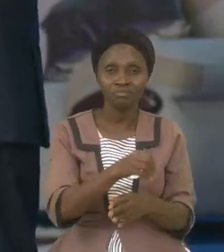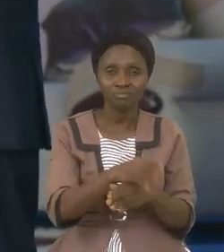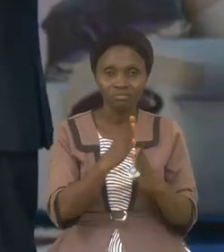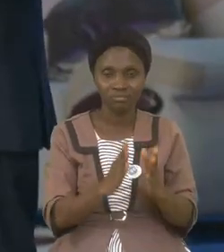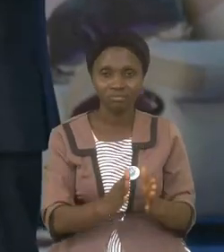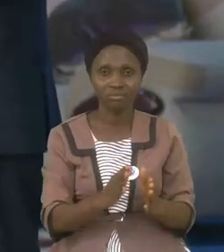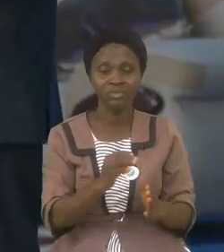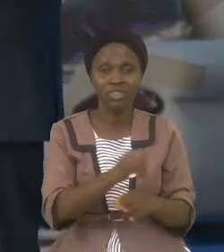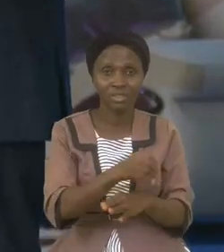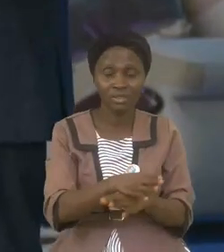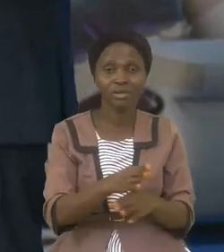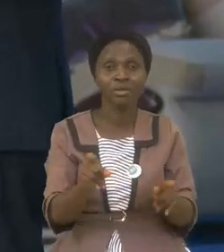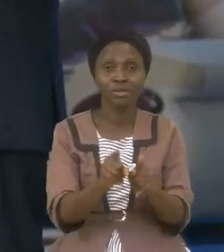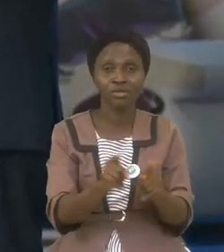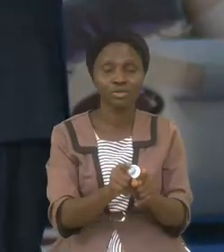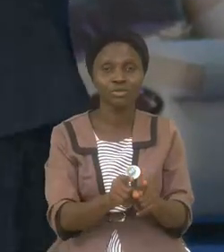furent rendues.